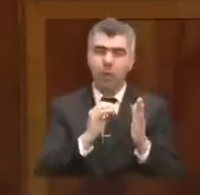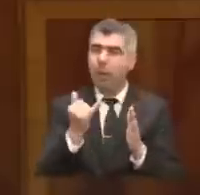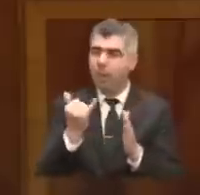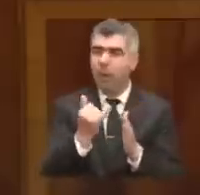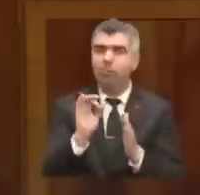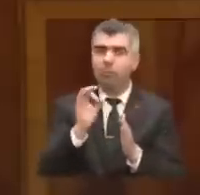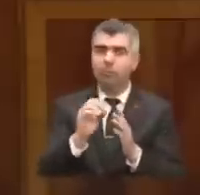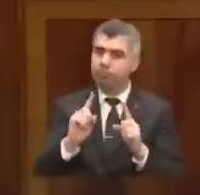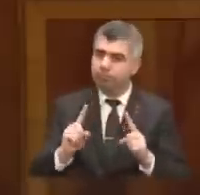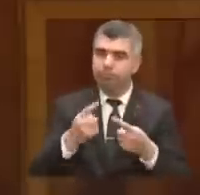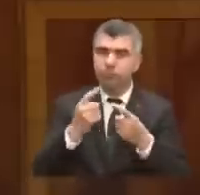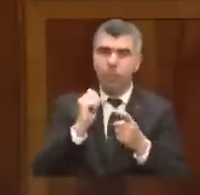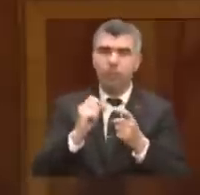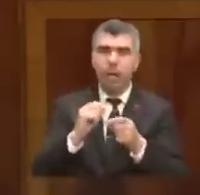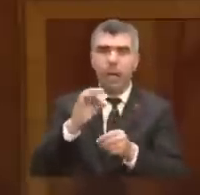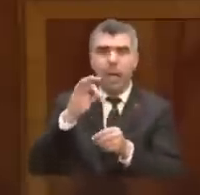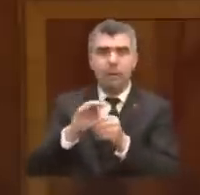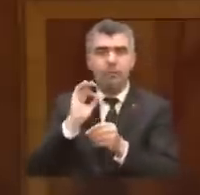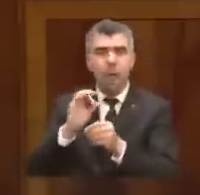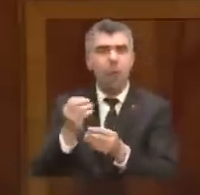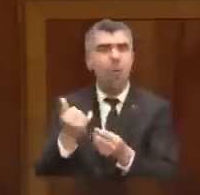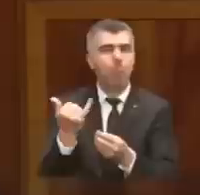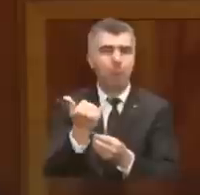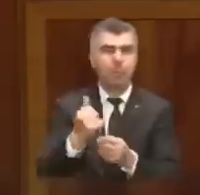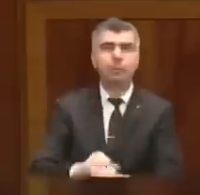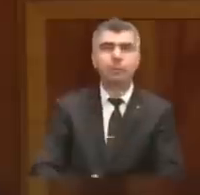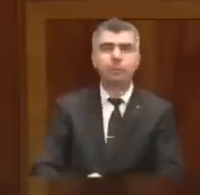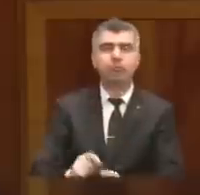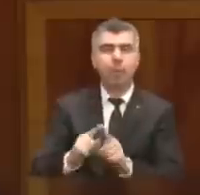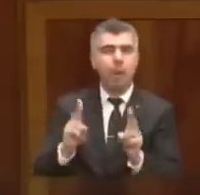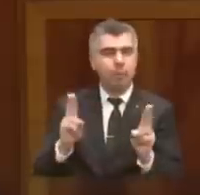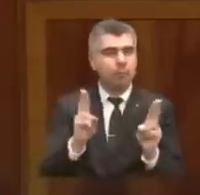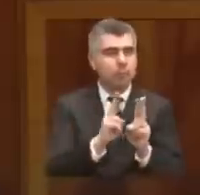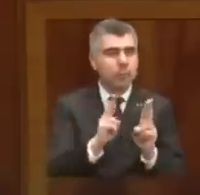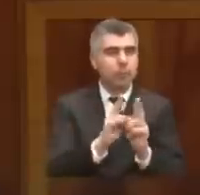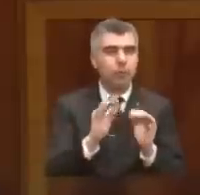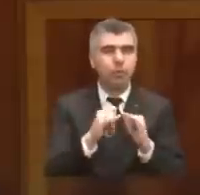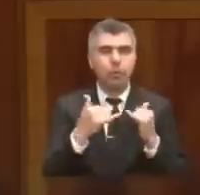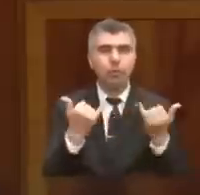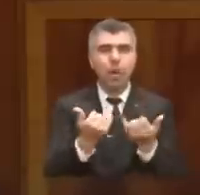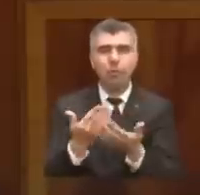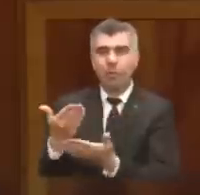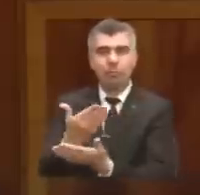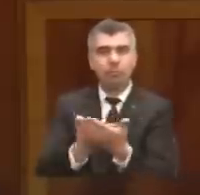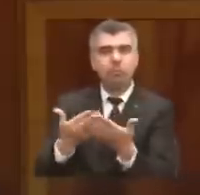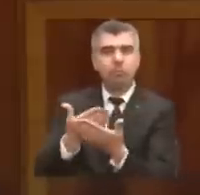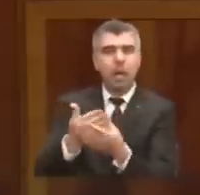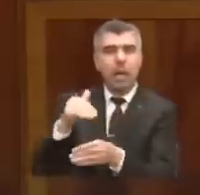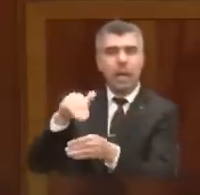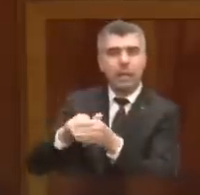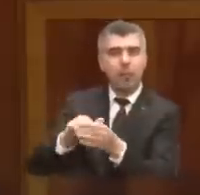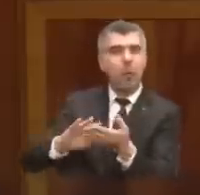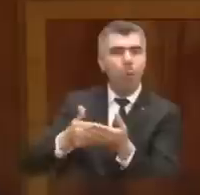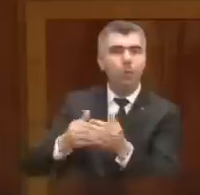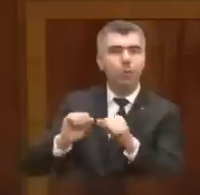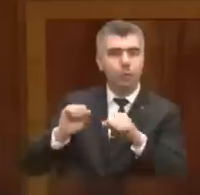قوية كتماس الأدوار ديالها، وقمنا بعدة لقاءات تشاورية مع أحزاب المعارضة